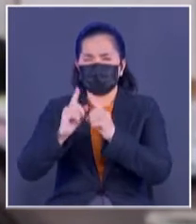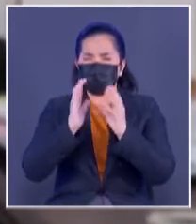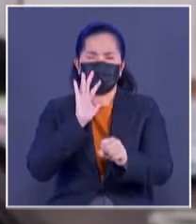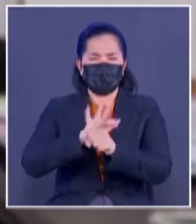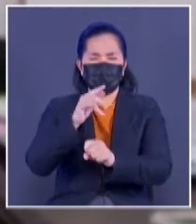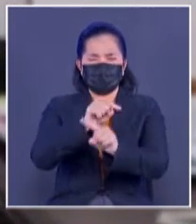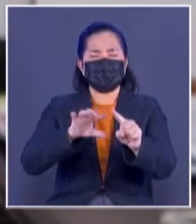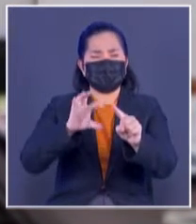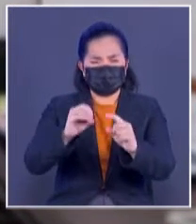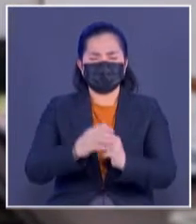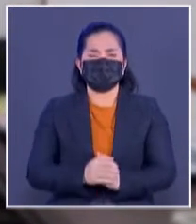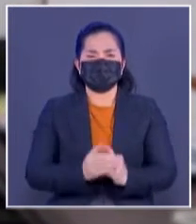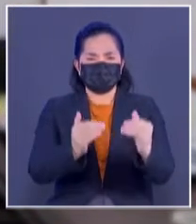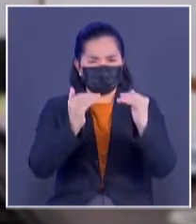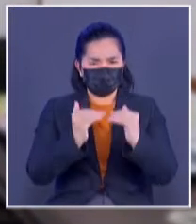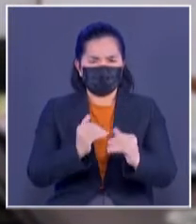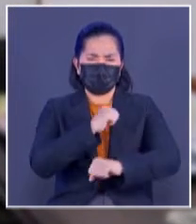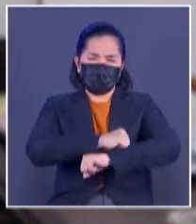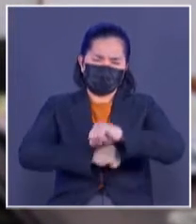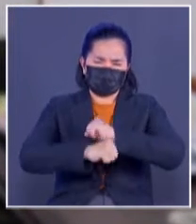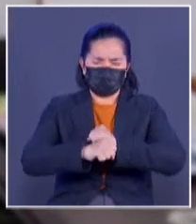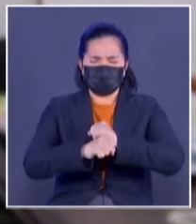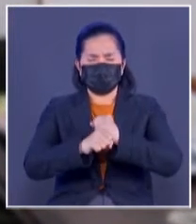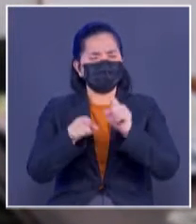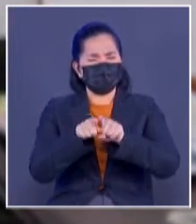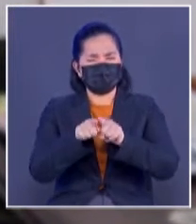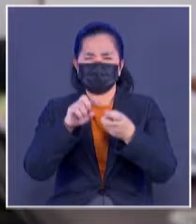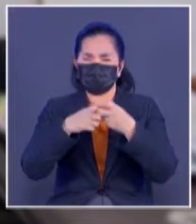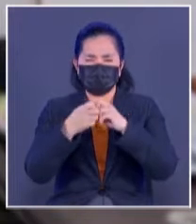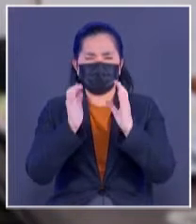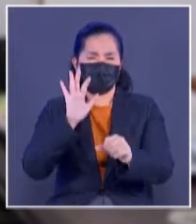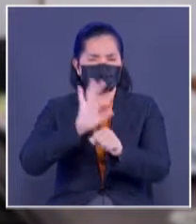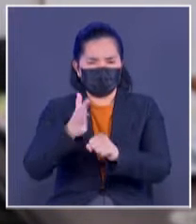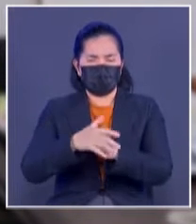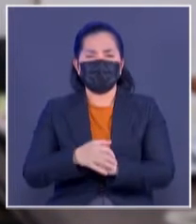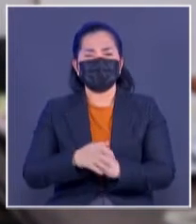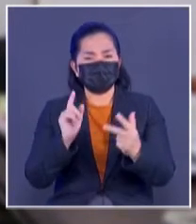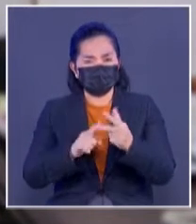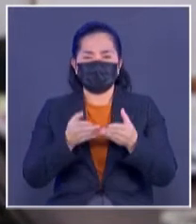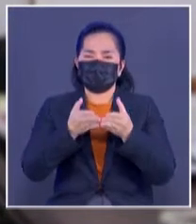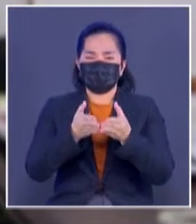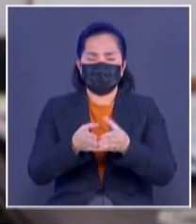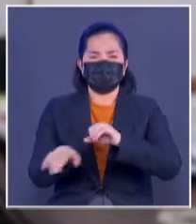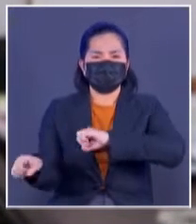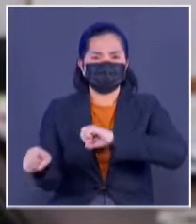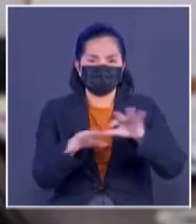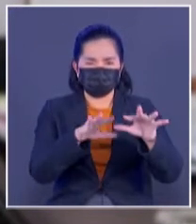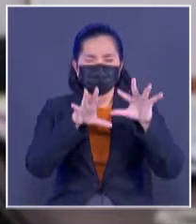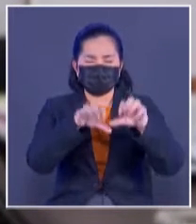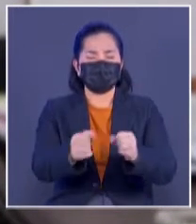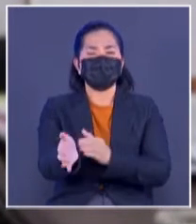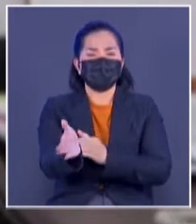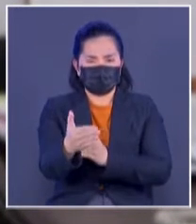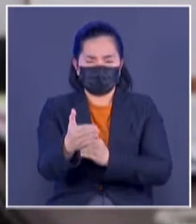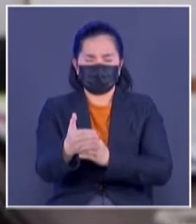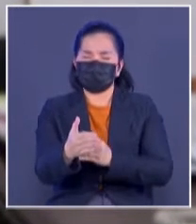การที่รองลงมาก็เป็นกิจการพวกกิจการก่อสร้างนะครับแล้วก็สุดท้ายก็เป็นกิจการเรือประมงนะครับกิจการเรือประมงซึ่ง